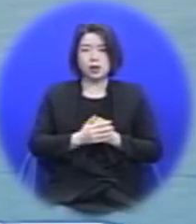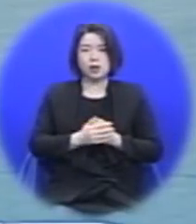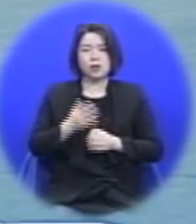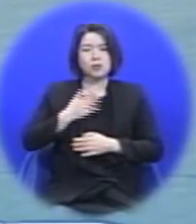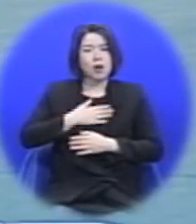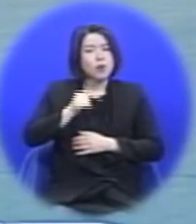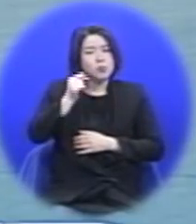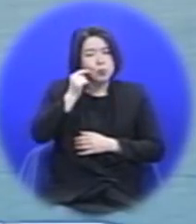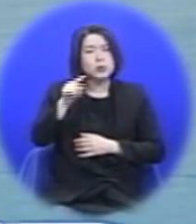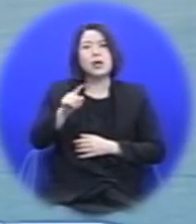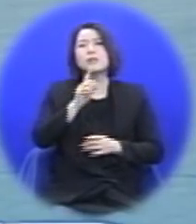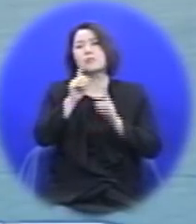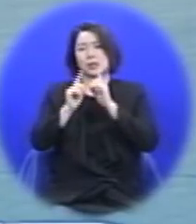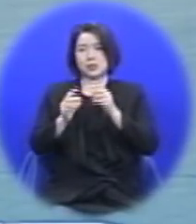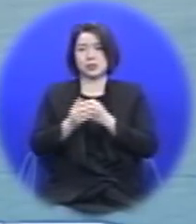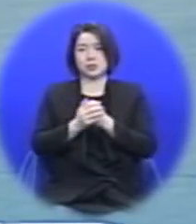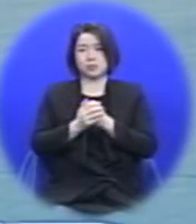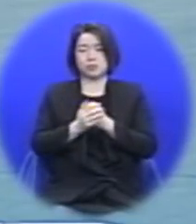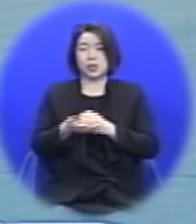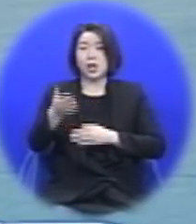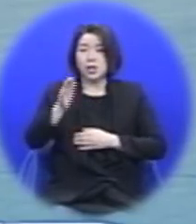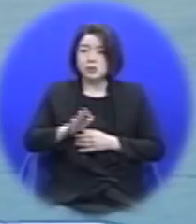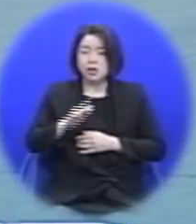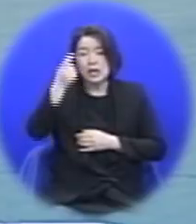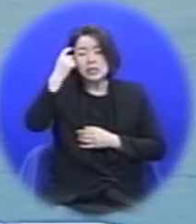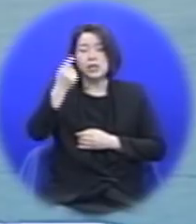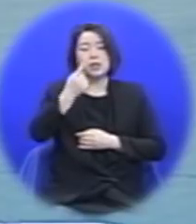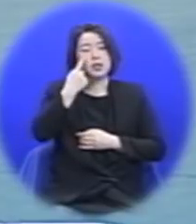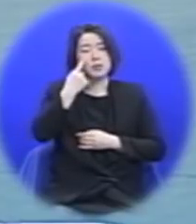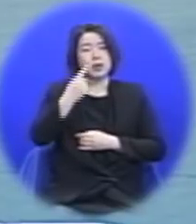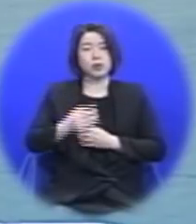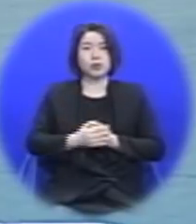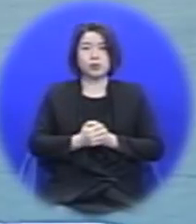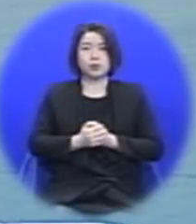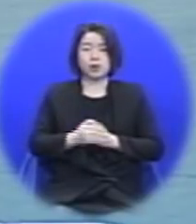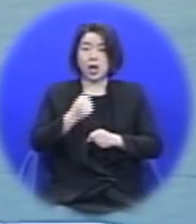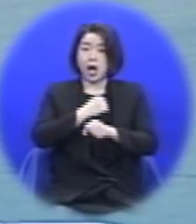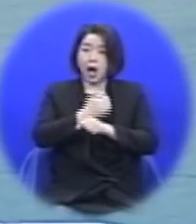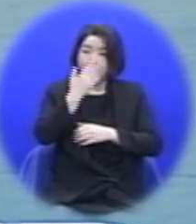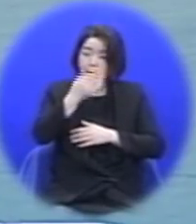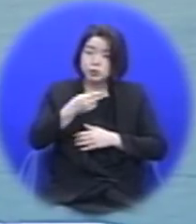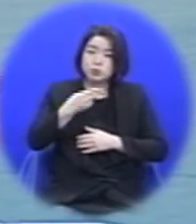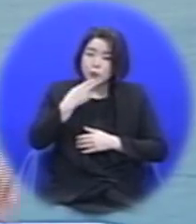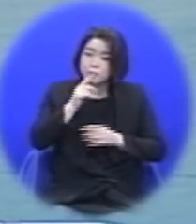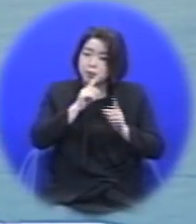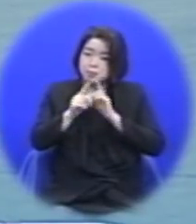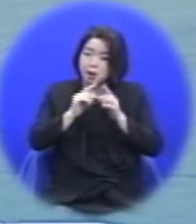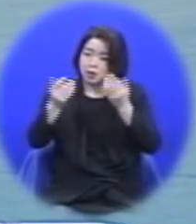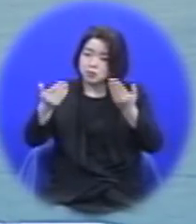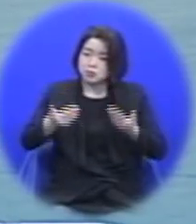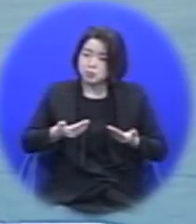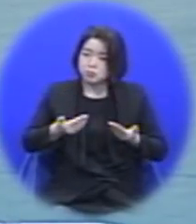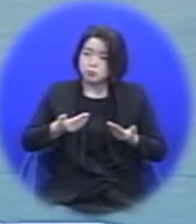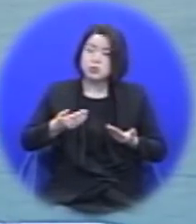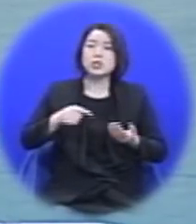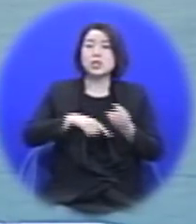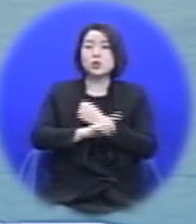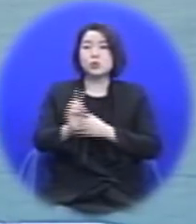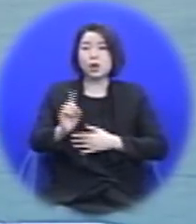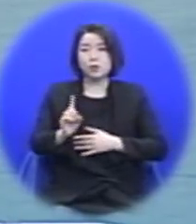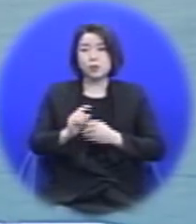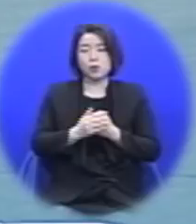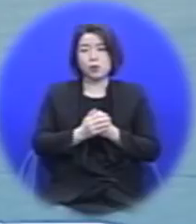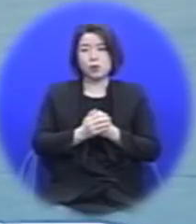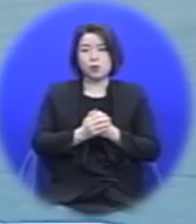계십니다. 그런데 한번 생각해 보셔야 됩니다. 아니, 할 수도 없는 말을 왜 하라고 하셨을까? 할